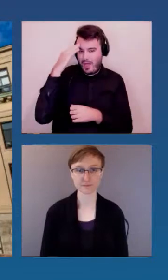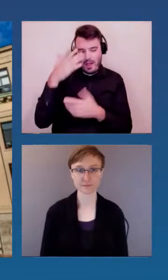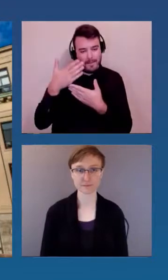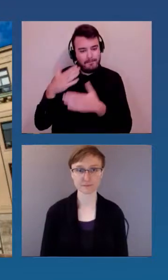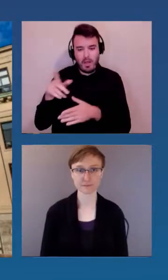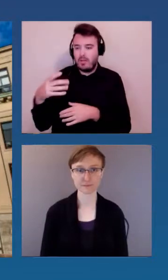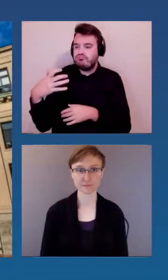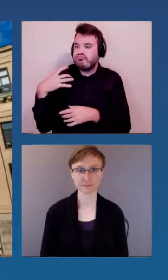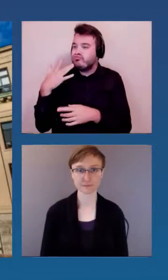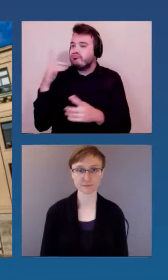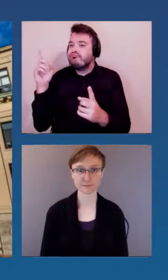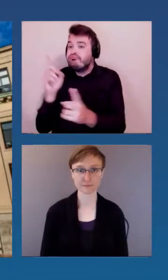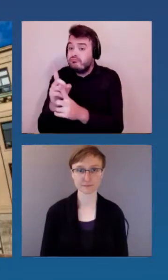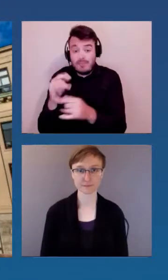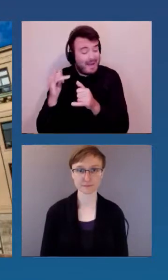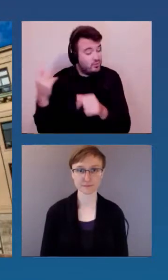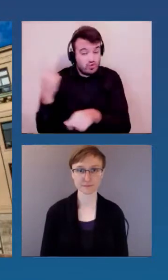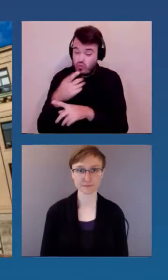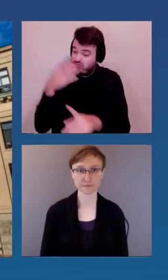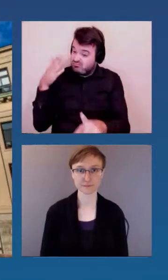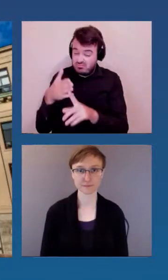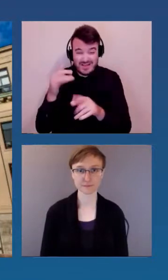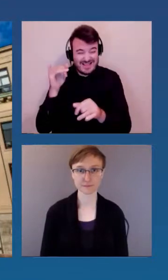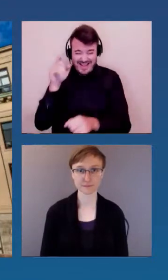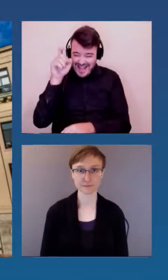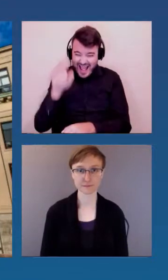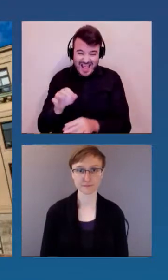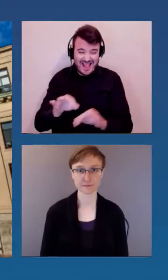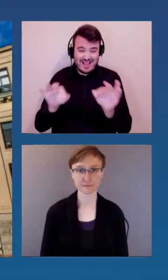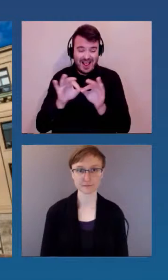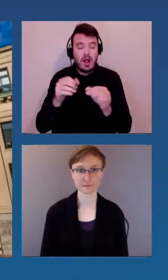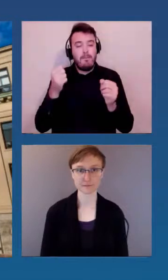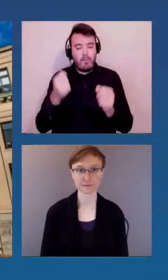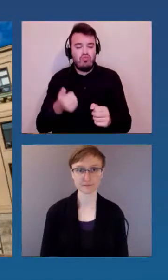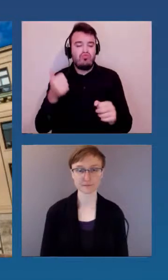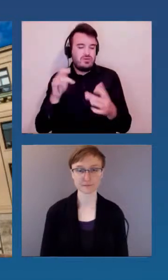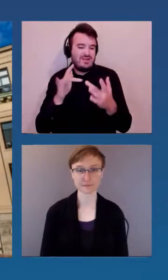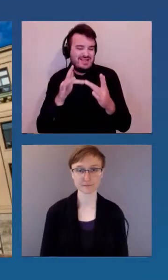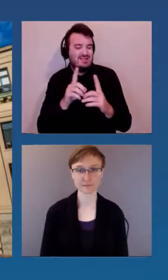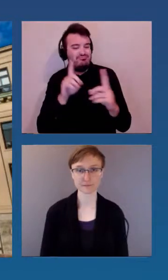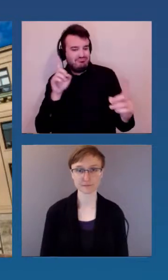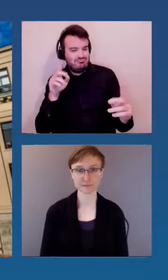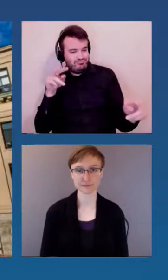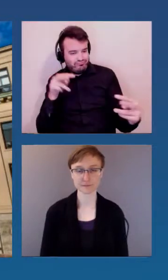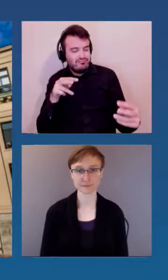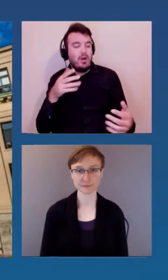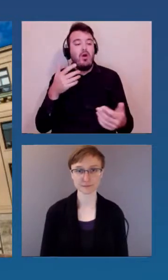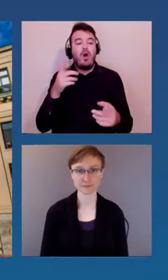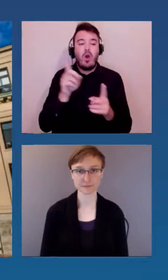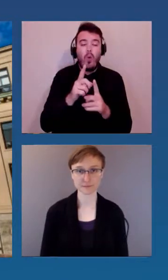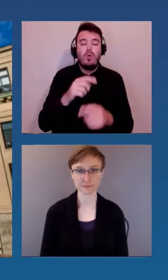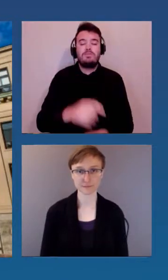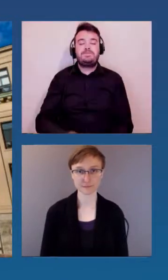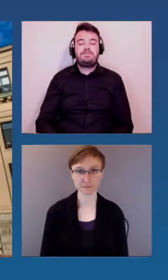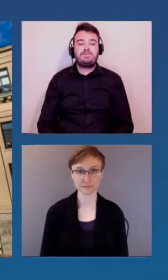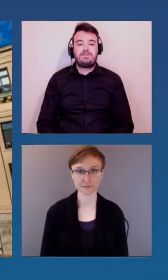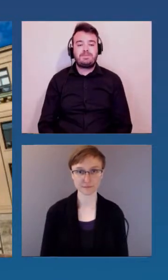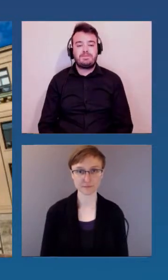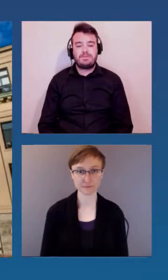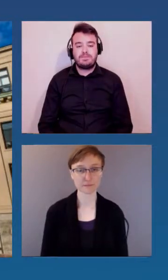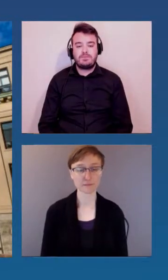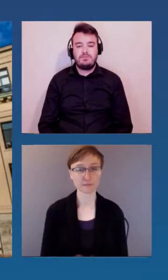une attention très particulière et très soutenue à la question de la santé mentale sur notre campus.